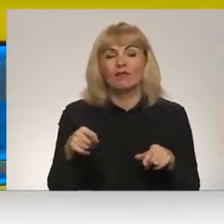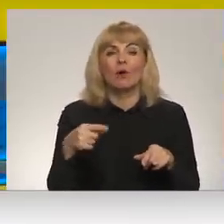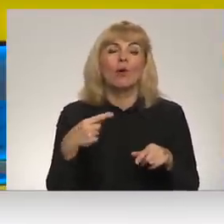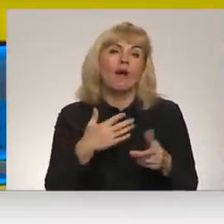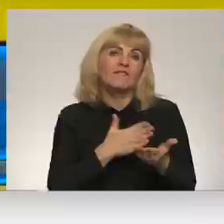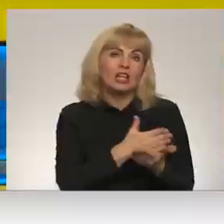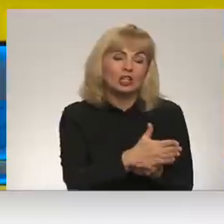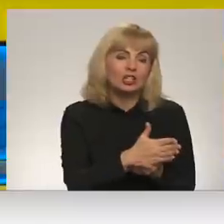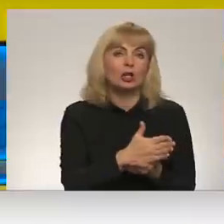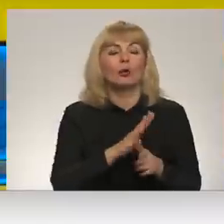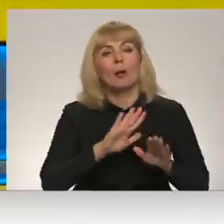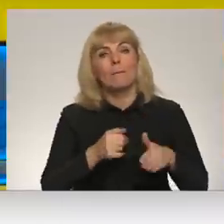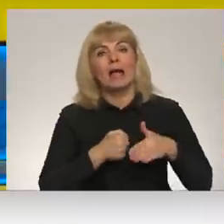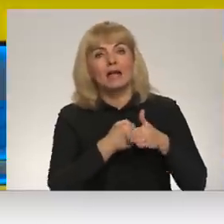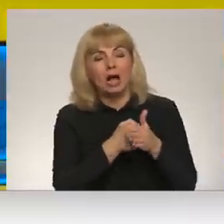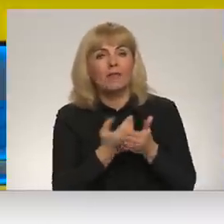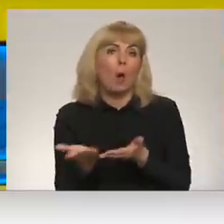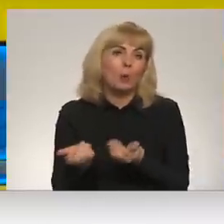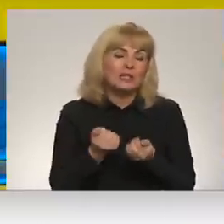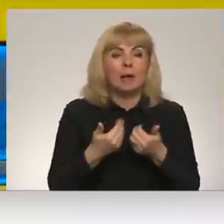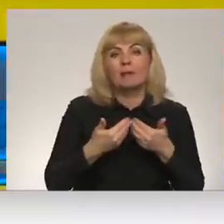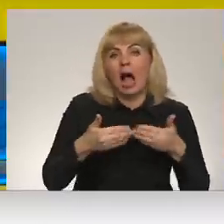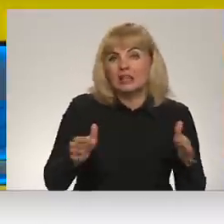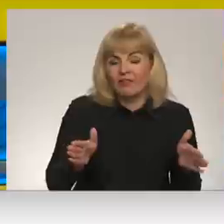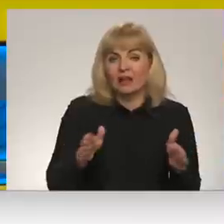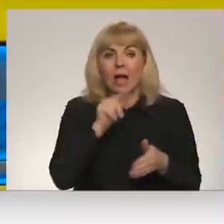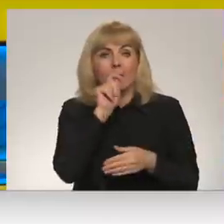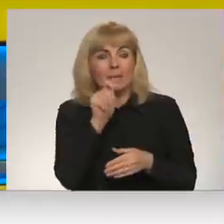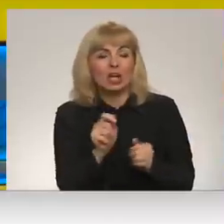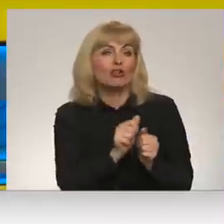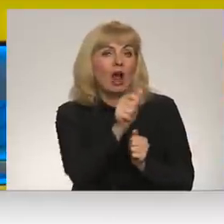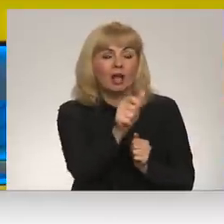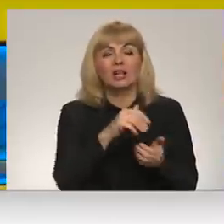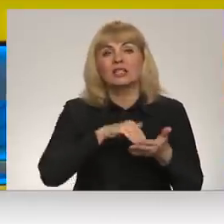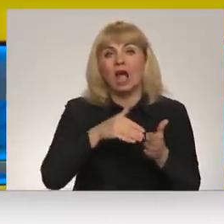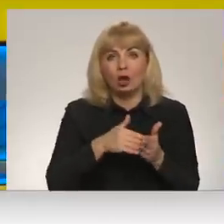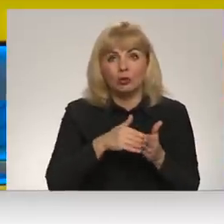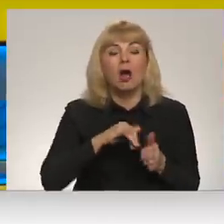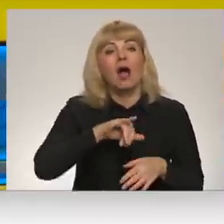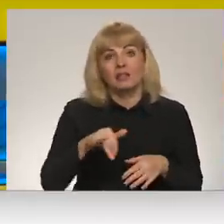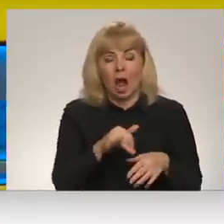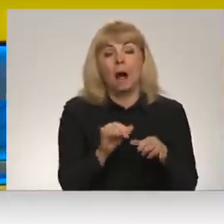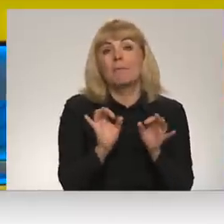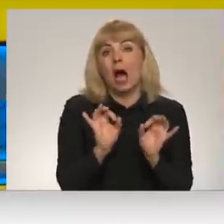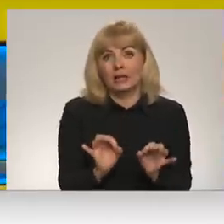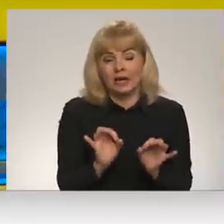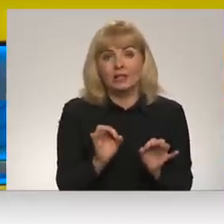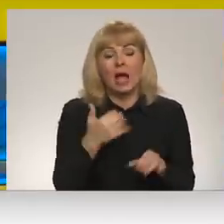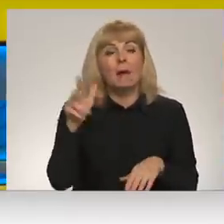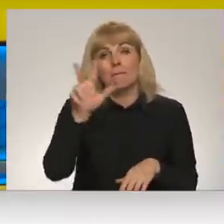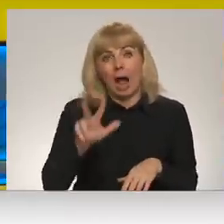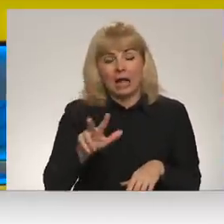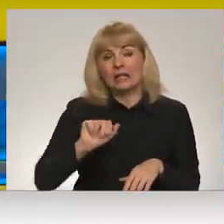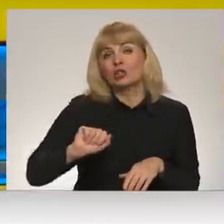Un atbalsts uzņemt, atvērt, jau piešķirt kandidātu status, es uzskatu, jā, pareizs. Tas ir tas, ko arī Baltijas kolēģi